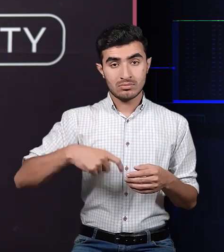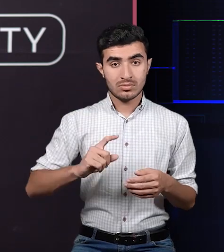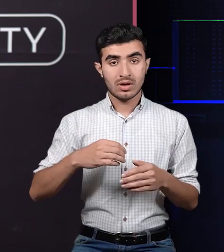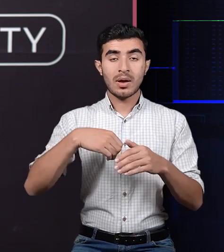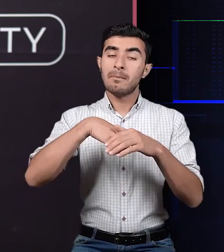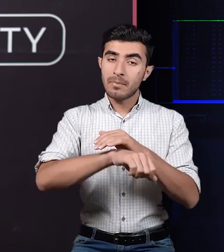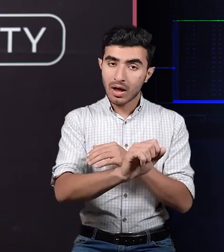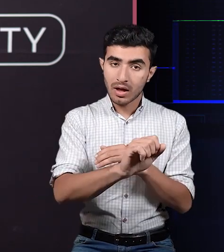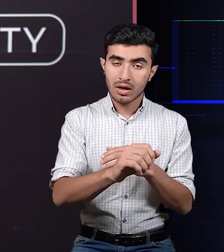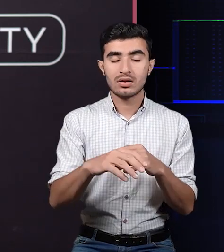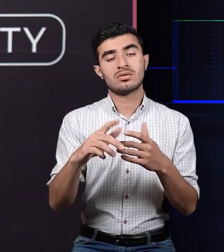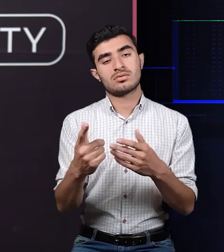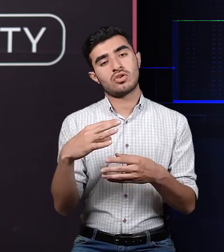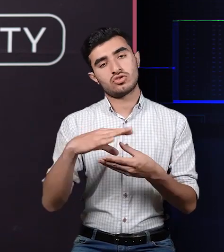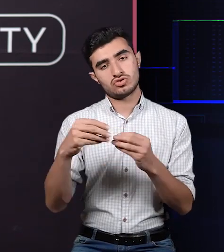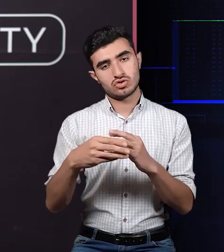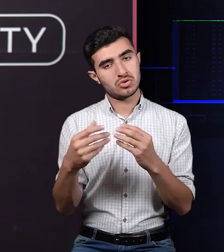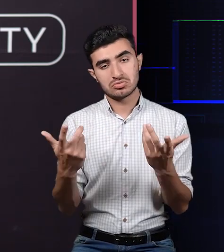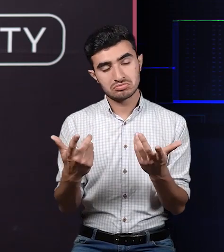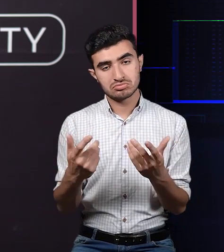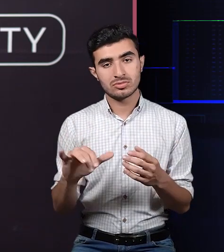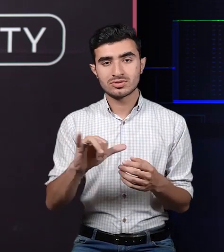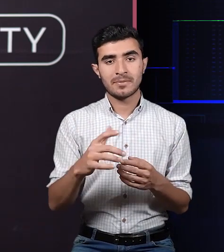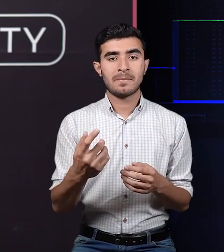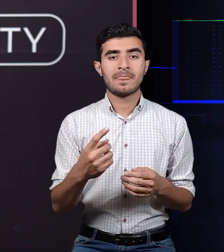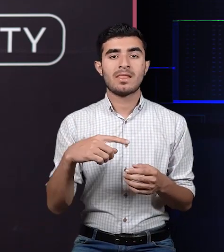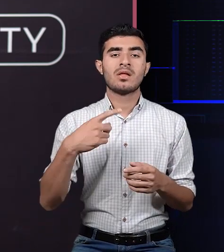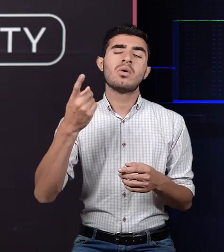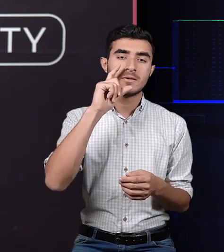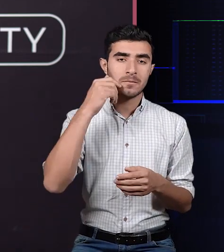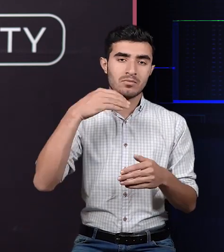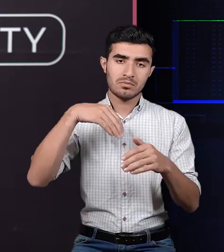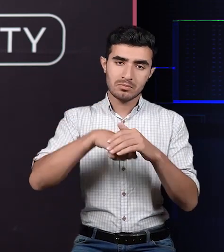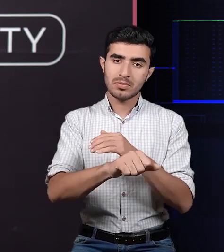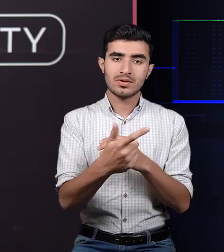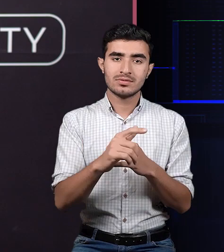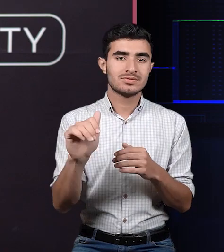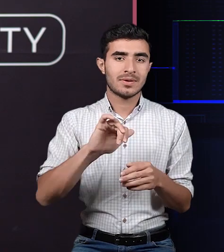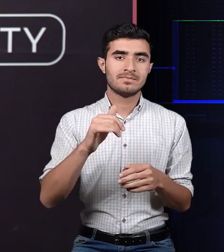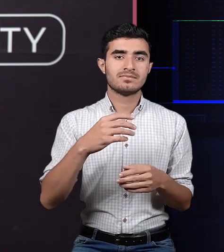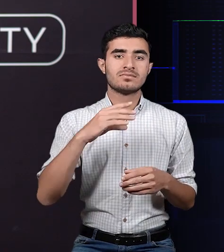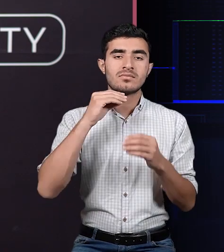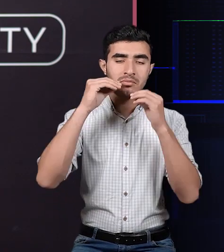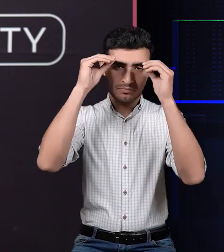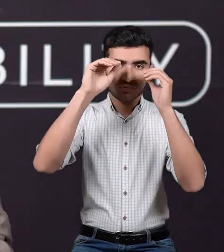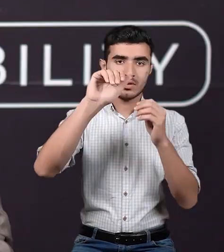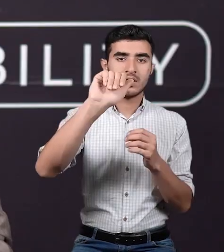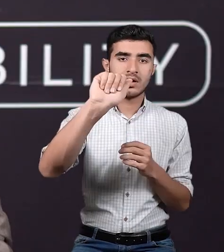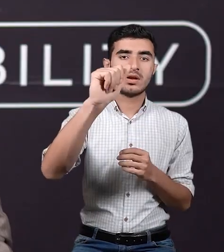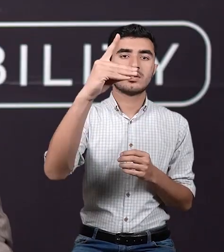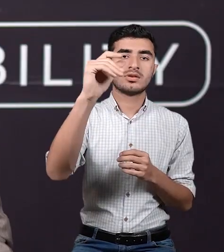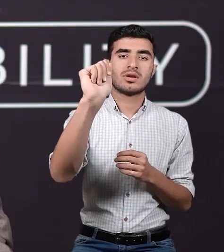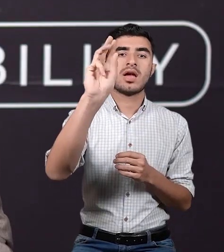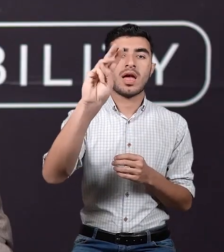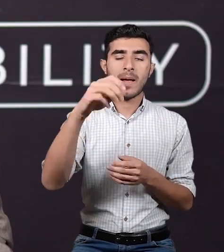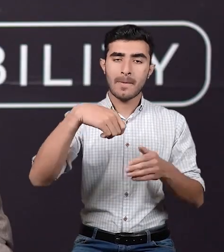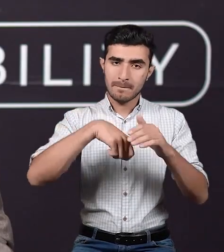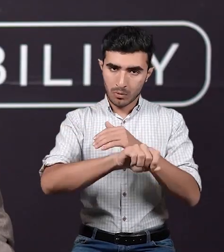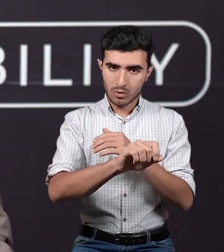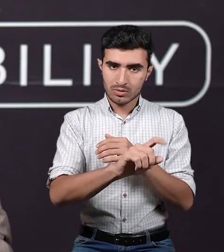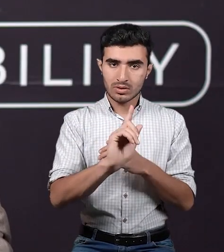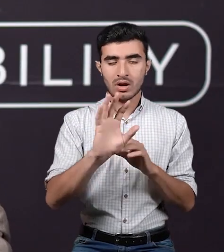جب انسان پیدا ہوا، حضرت آدم علیہ السلام جب پیدا ہوئے تو یہ بھی تو ایک کہانی تھی۔ اس کے بعد حضرت اماں ہوا پیدا ہوئیں اور انہیں جنت